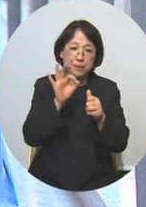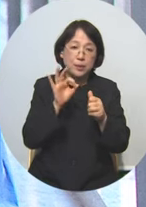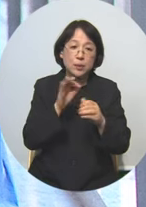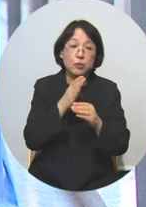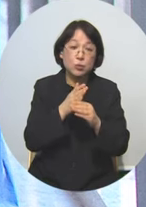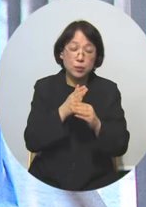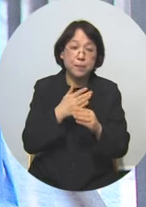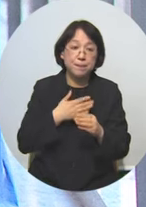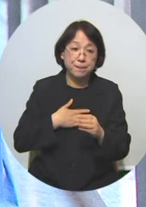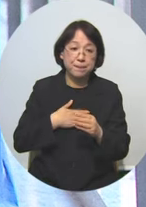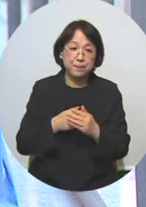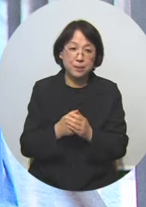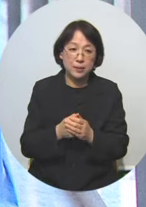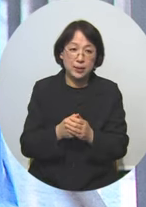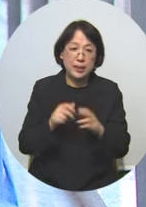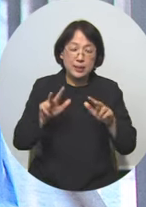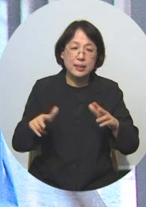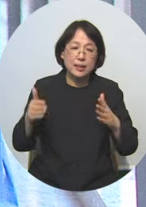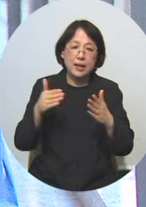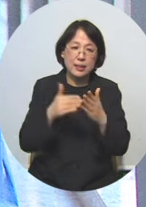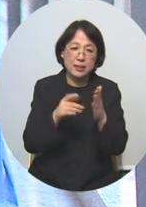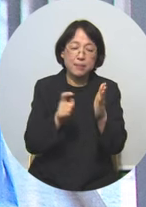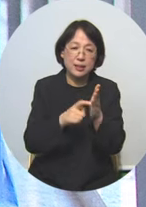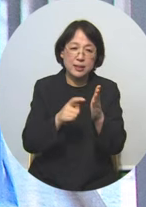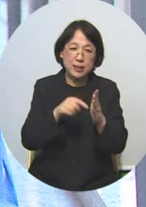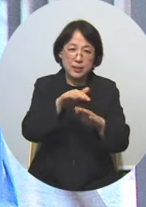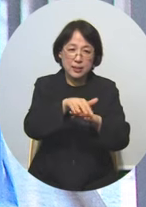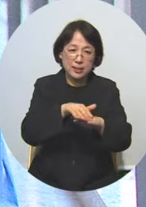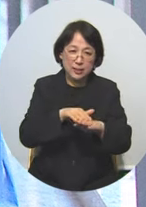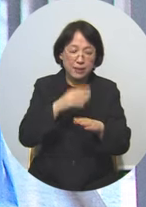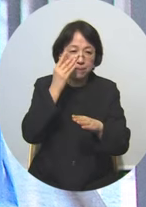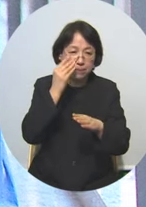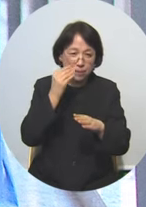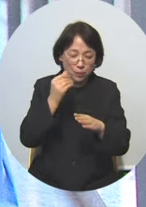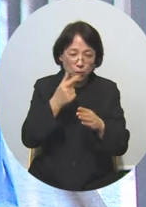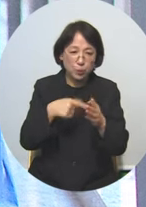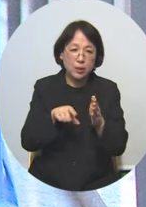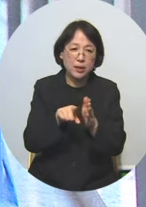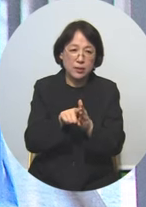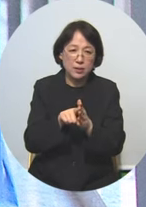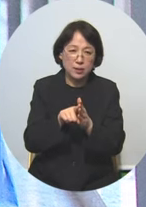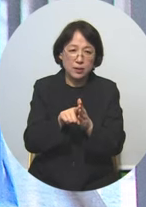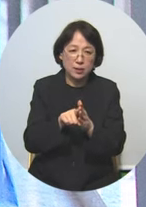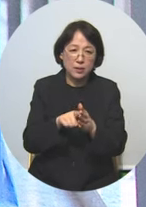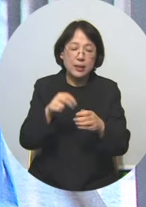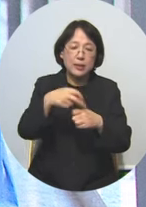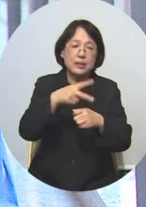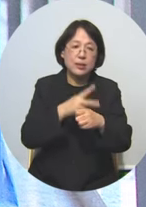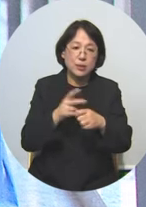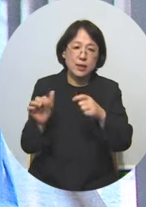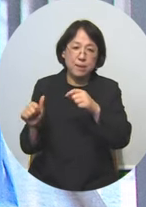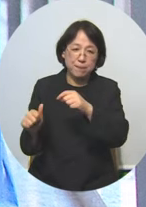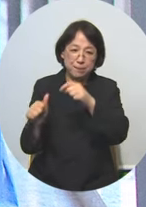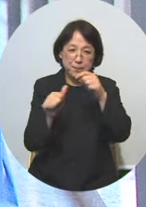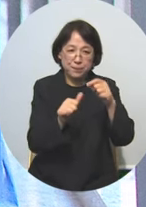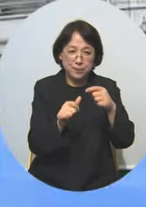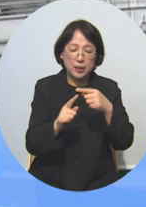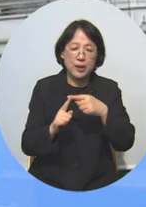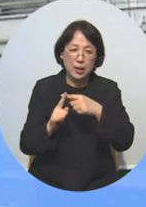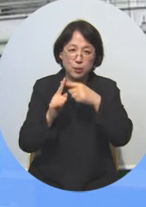정부는 비상진료 체계를 원활하게 유지하기 위해서 의료기관 인력 지원을 지속하고 있었는데요.